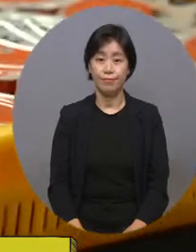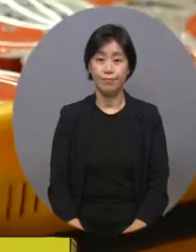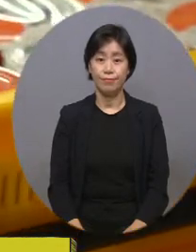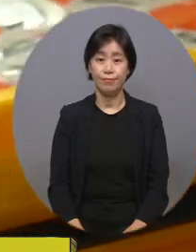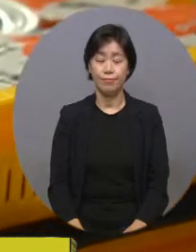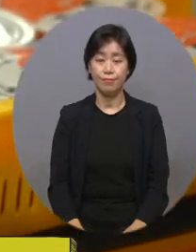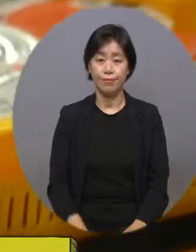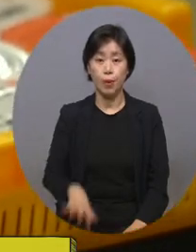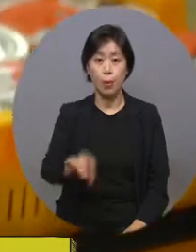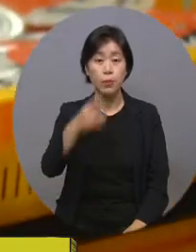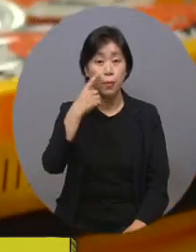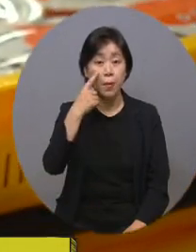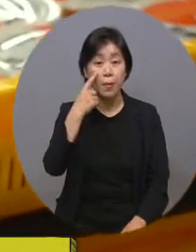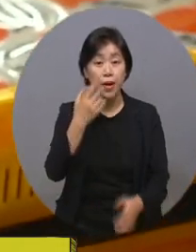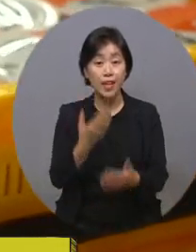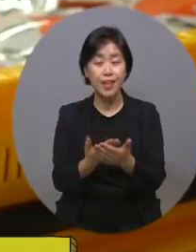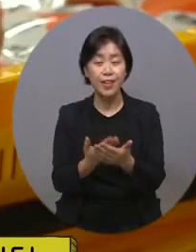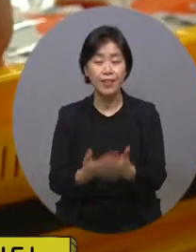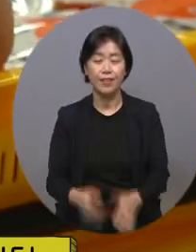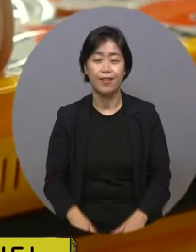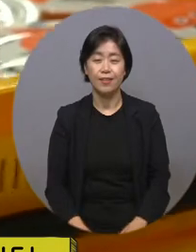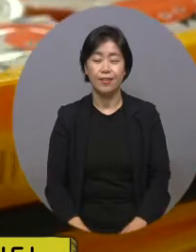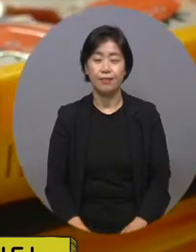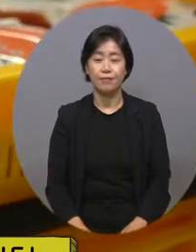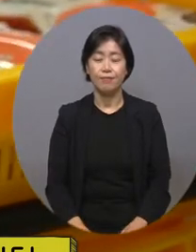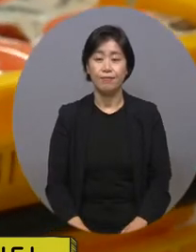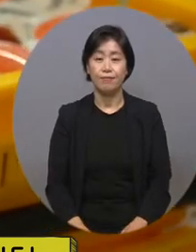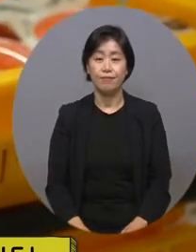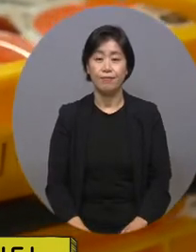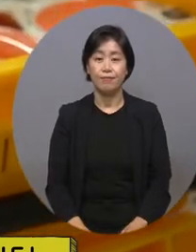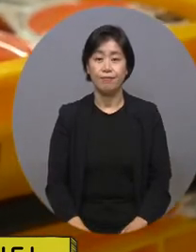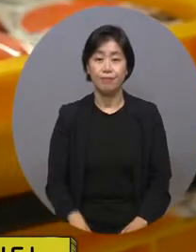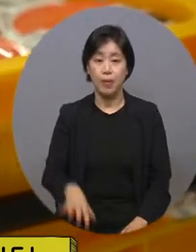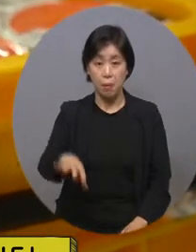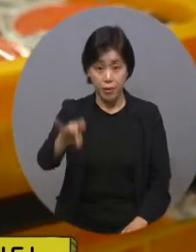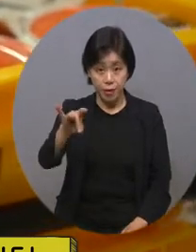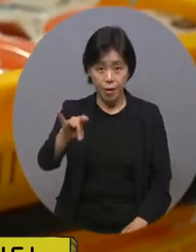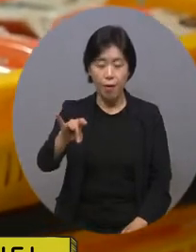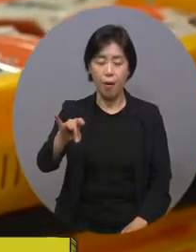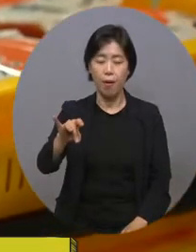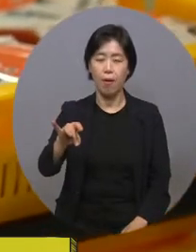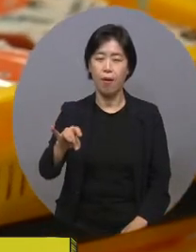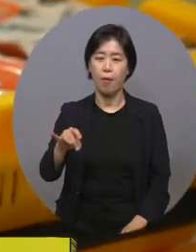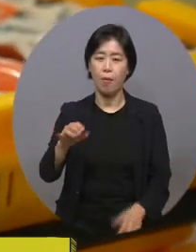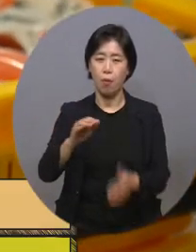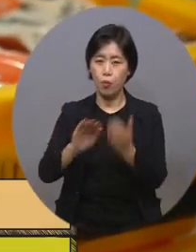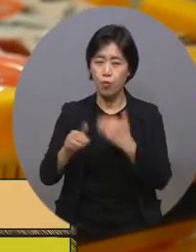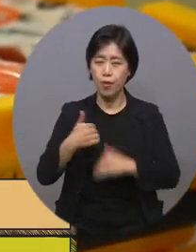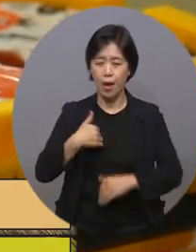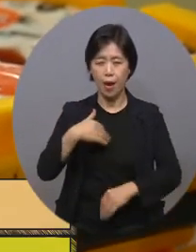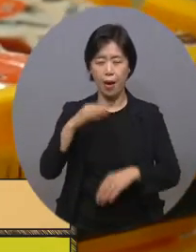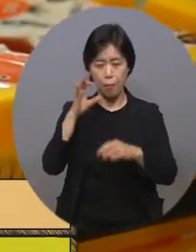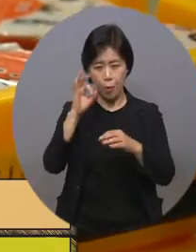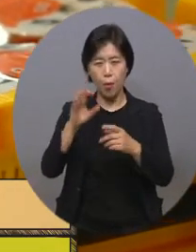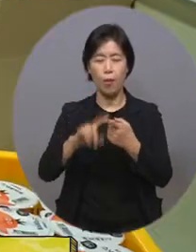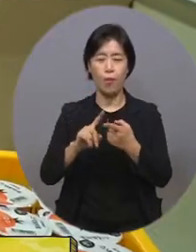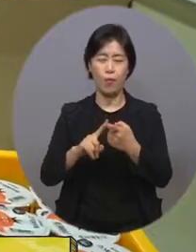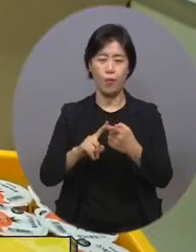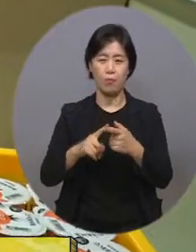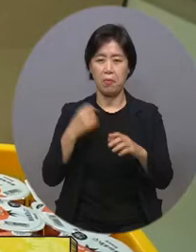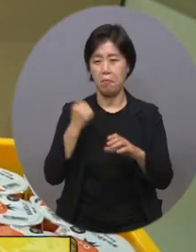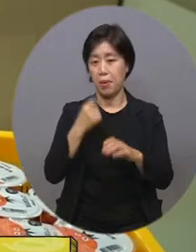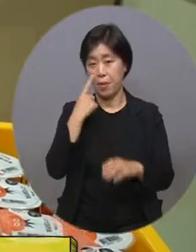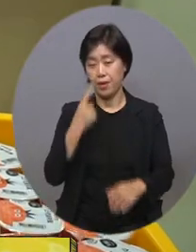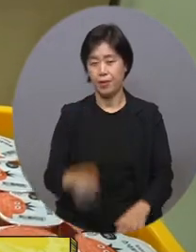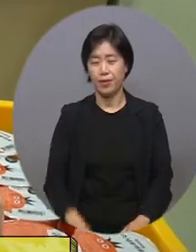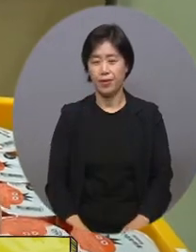명곤님께서 한번 먼저 보여주실 수 있어요? 제가 그러고 그거 보고 한번 따라해 보도록 하겠습니다. 괜찮으실까요? 네. 네.